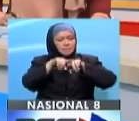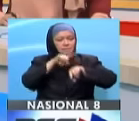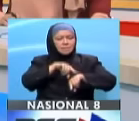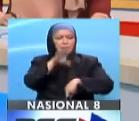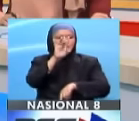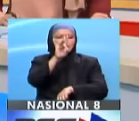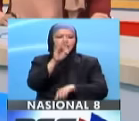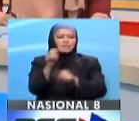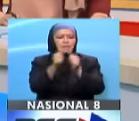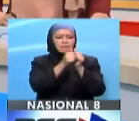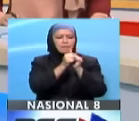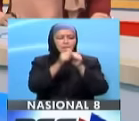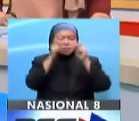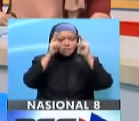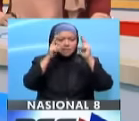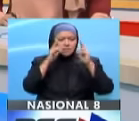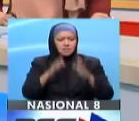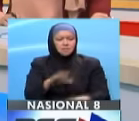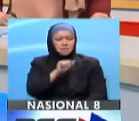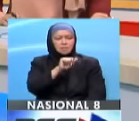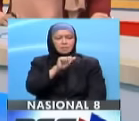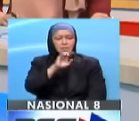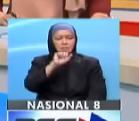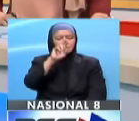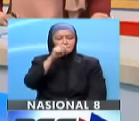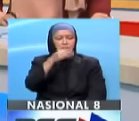Muhammad Rizwan dari Studio 1. Silakan Ustaz.